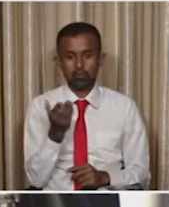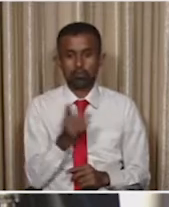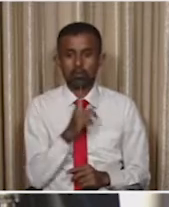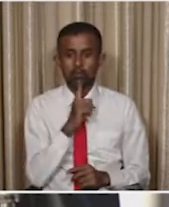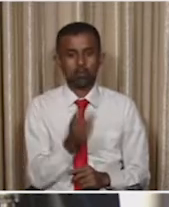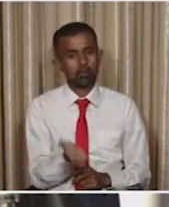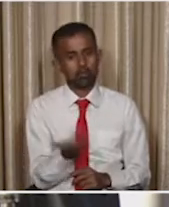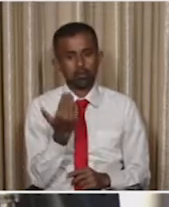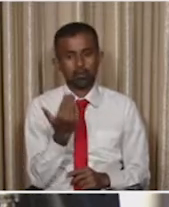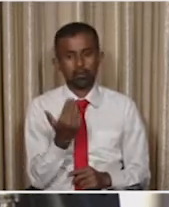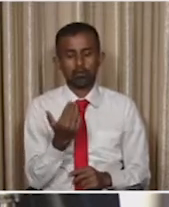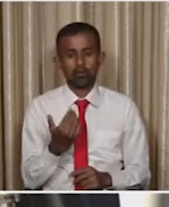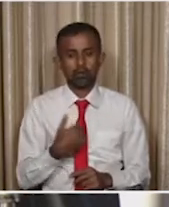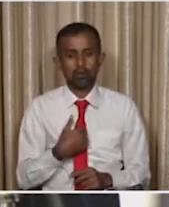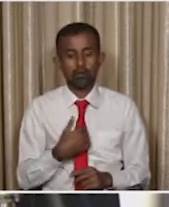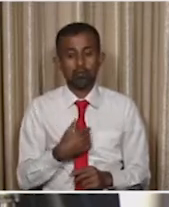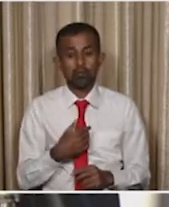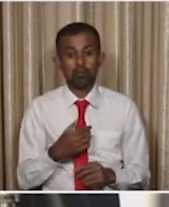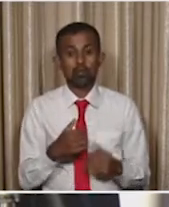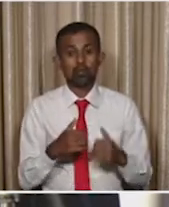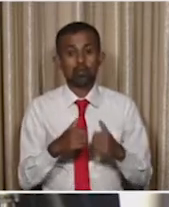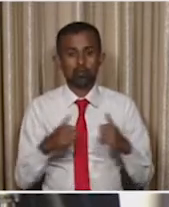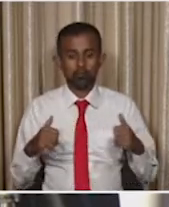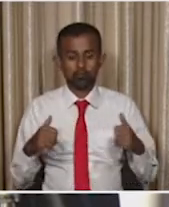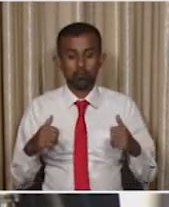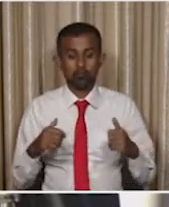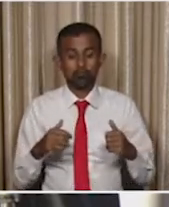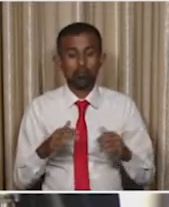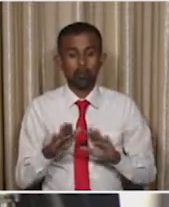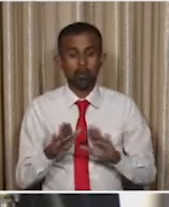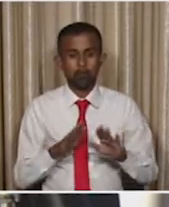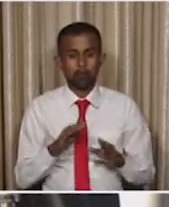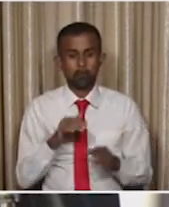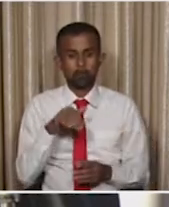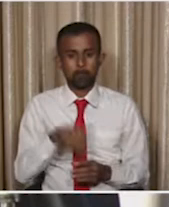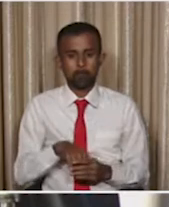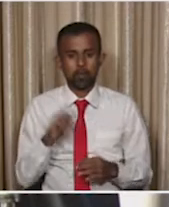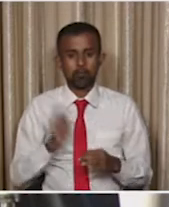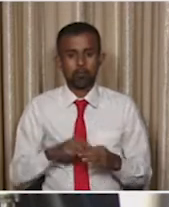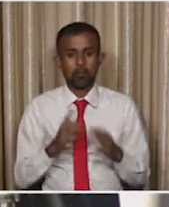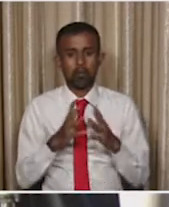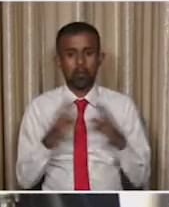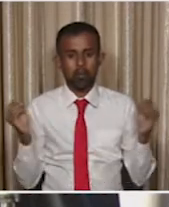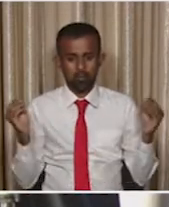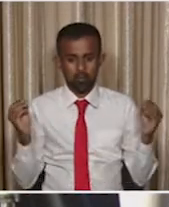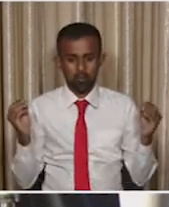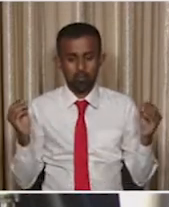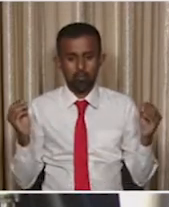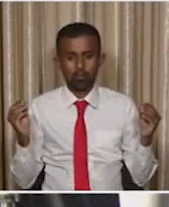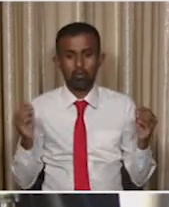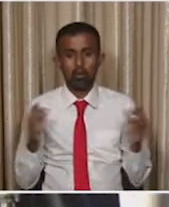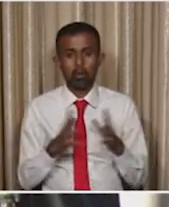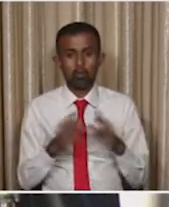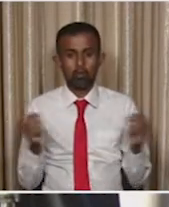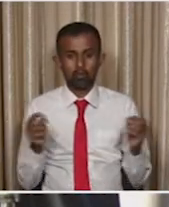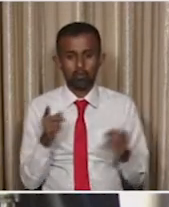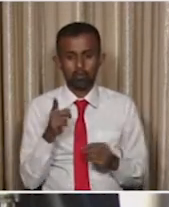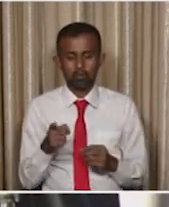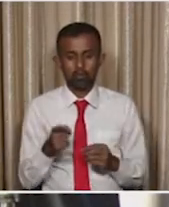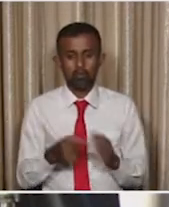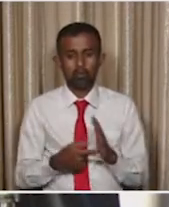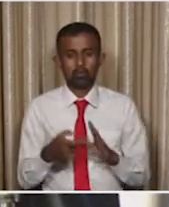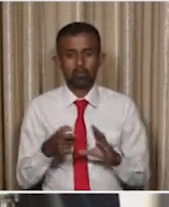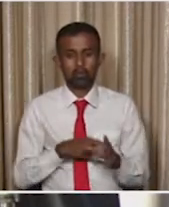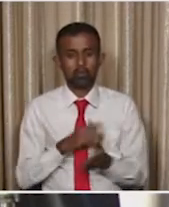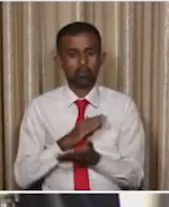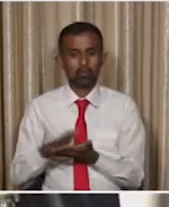சமஸ்தி அரசியலமைப்பின் அடிப்படையில் இந்த இனப்பிரச்சனை தீர்த்து பொருளாதாரத்தை கட்டி எழுப்புவதற்கு நீங்கள் முன்னெடுக்கிற முயற்சிகள் நாங்கள் எப்பொழுதும் ஒத்துழைப்பு வழங்க தயாராக இருக்கிறோம் என்கின்ற